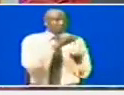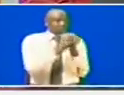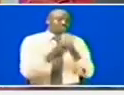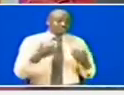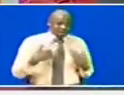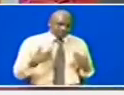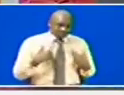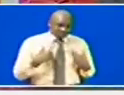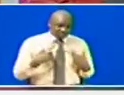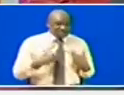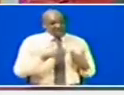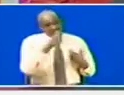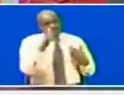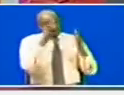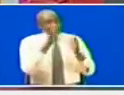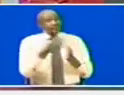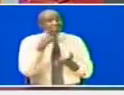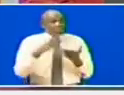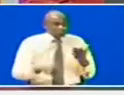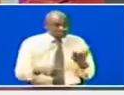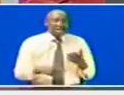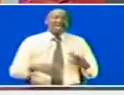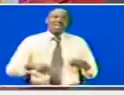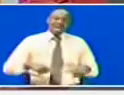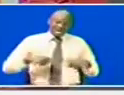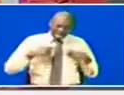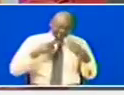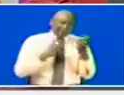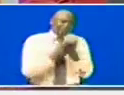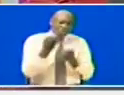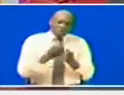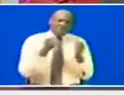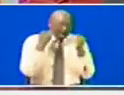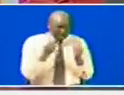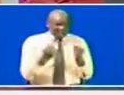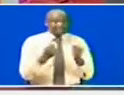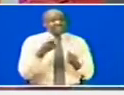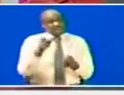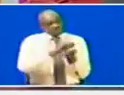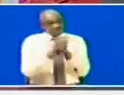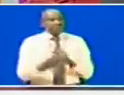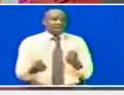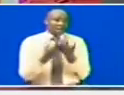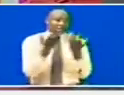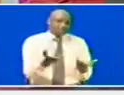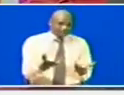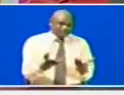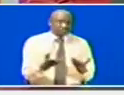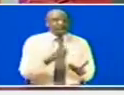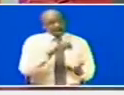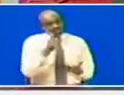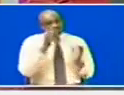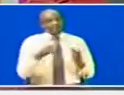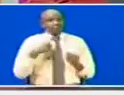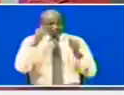Asante sana. Ediz anasema hali ya maisha ndo imelazimisha haya mabadiliko. Magwiji Junior from Kahawa,